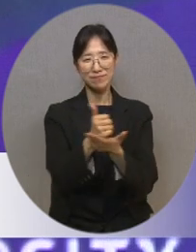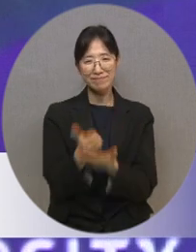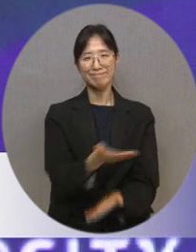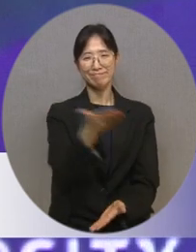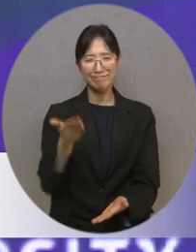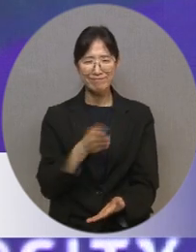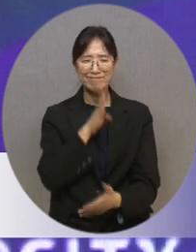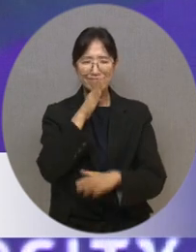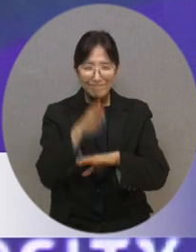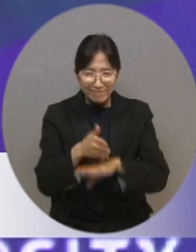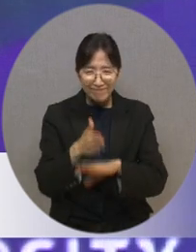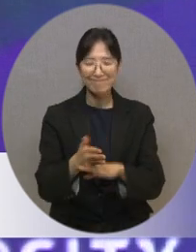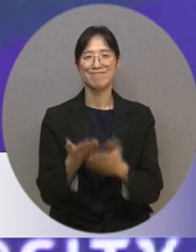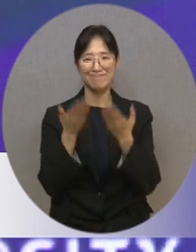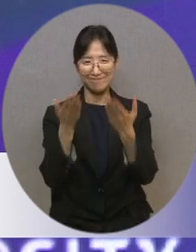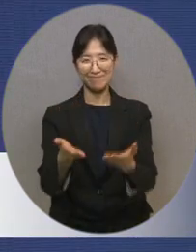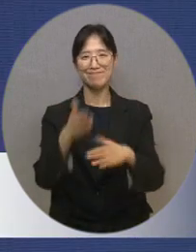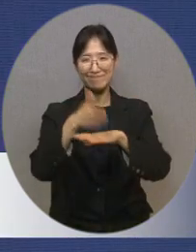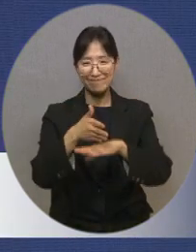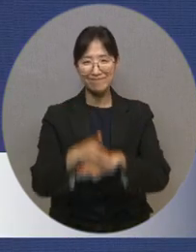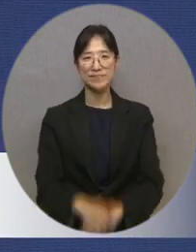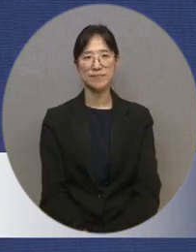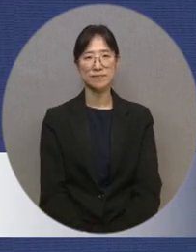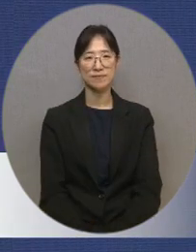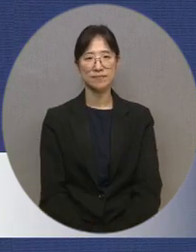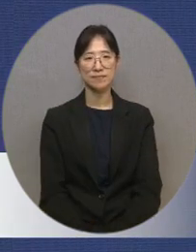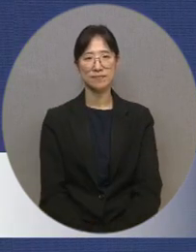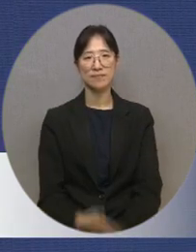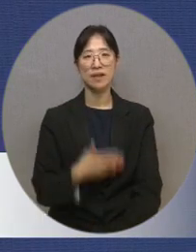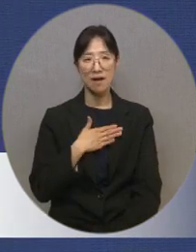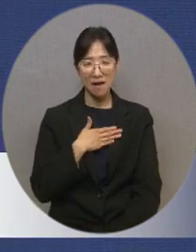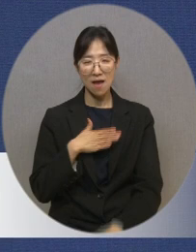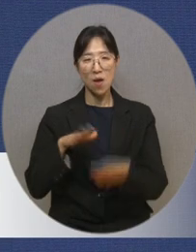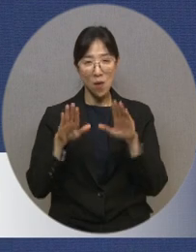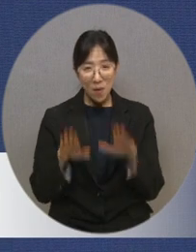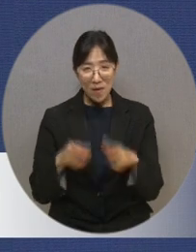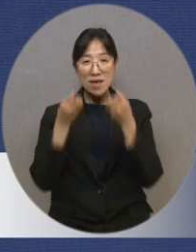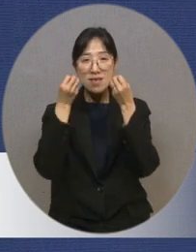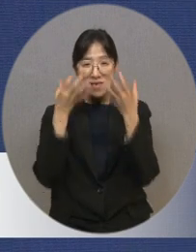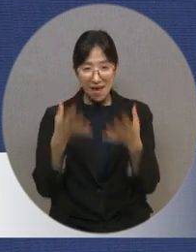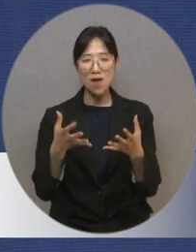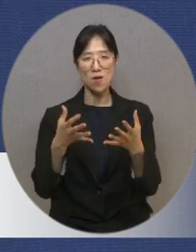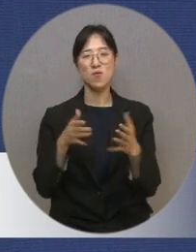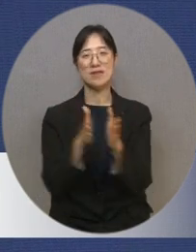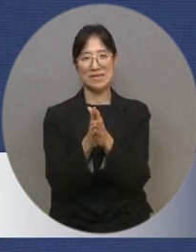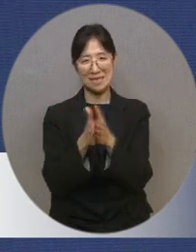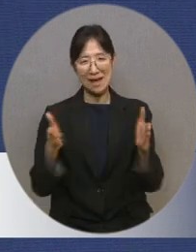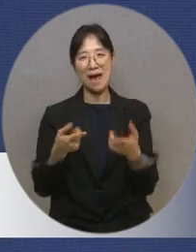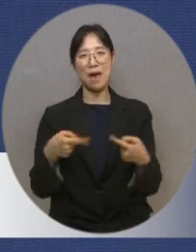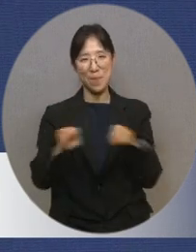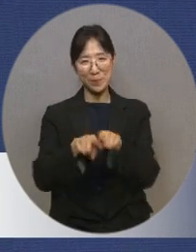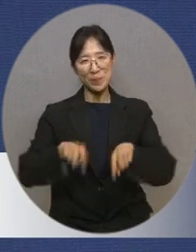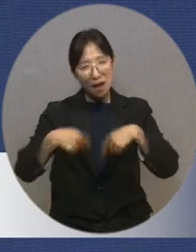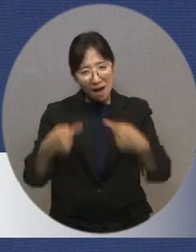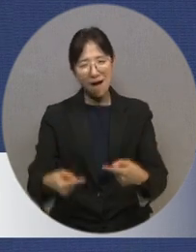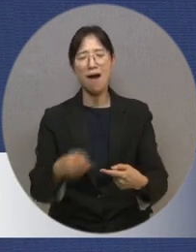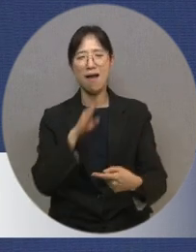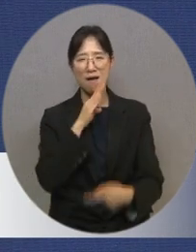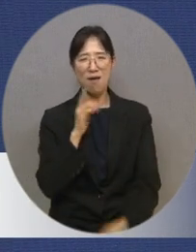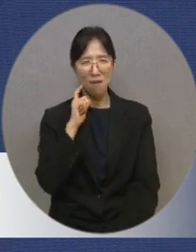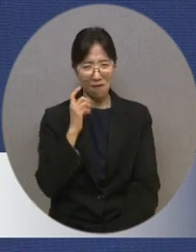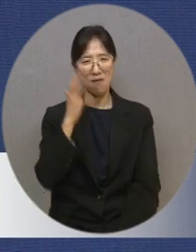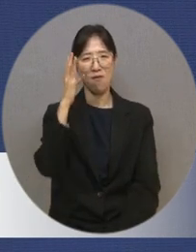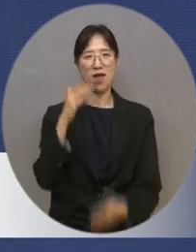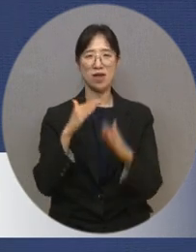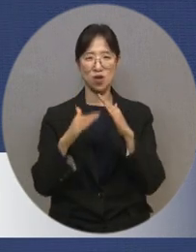한번 깊은 감사의 말씀을 드리겠습니다. 감사합니다. I'm honored today to witness this beginning of a new